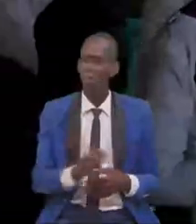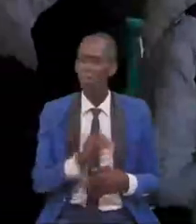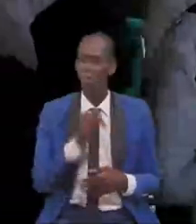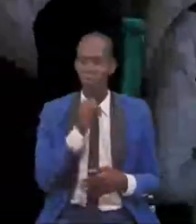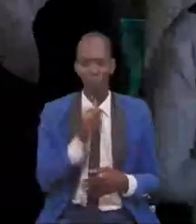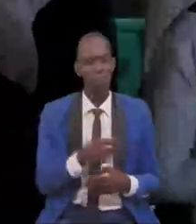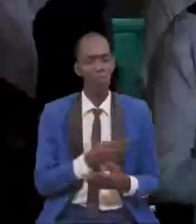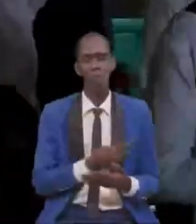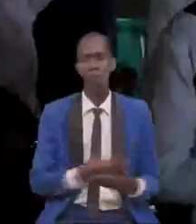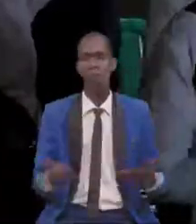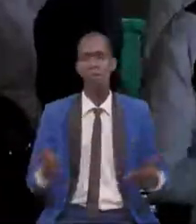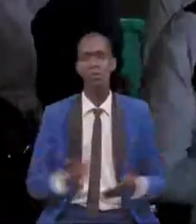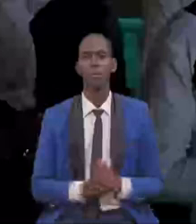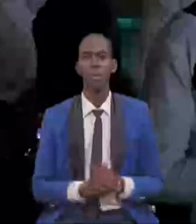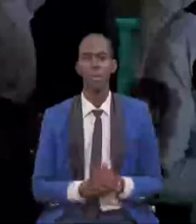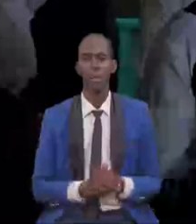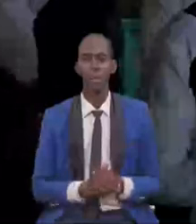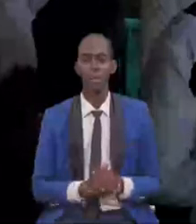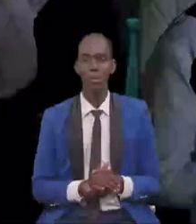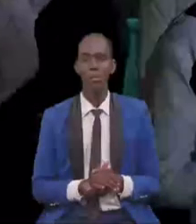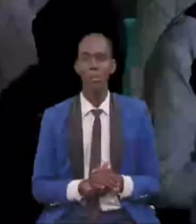jamais jouer